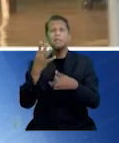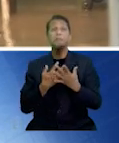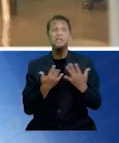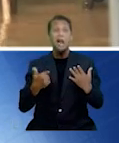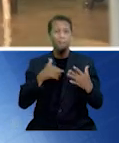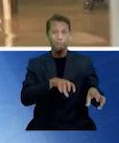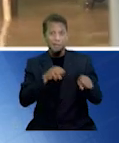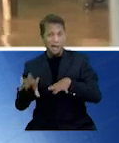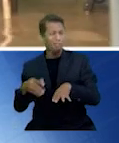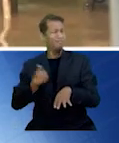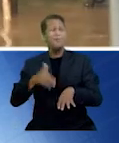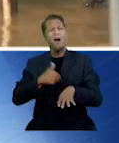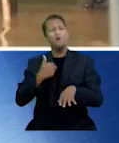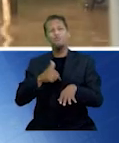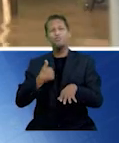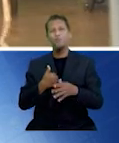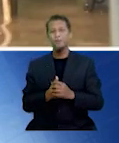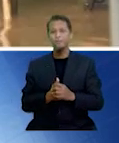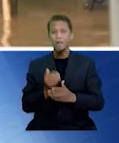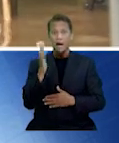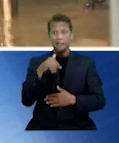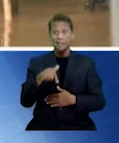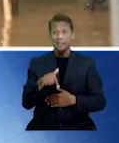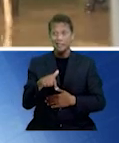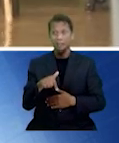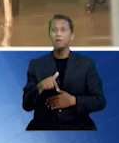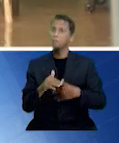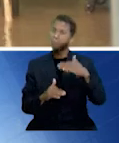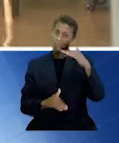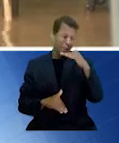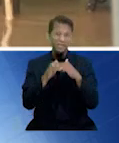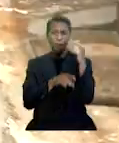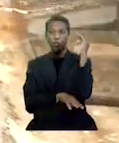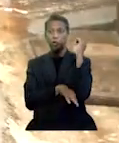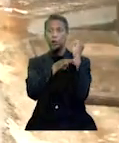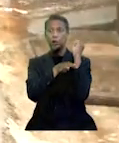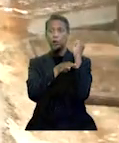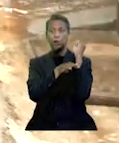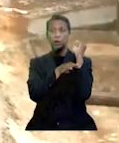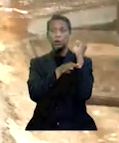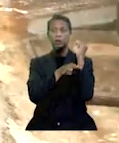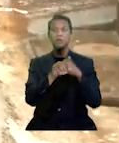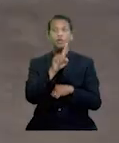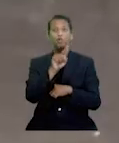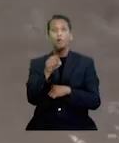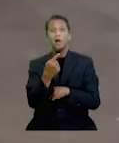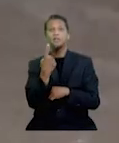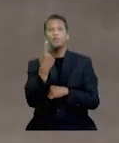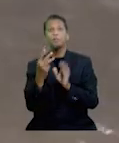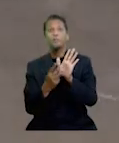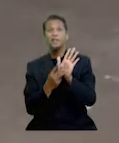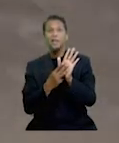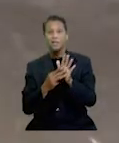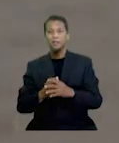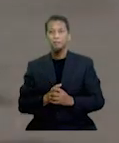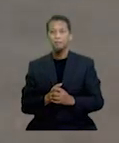ketinggian, bahkan hari ini ketinggian yang paling tinggi di ketinggian 110 cm. Sementara pada bulan Oktober lalu, ini dari keterangan